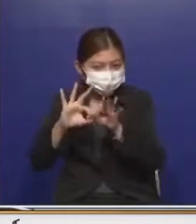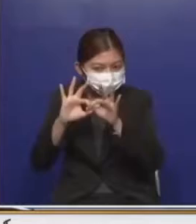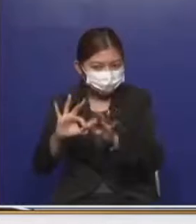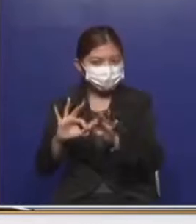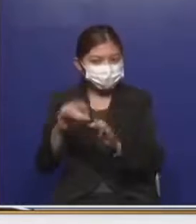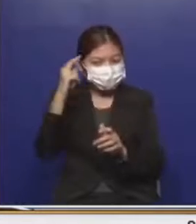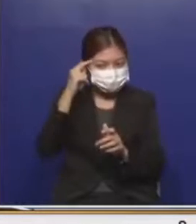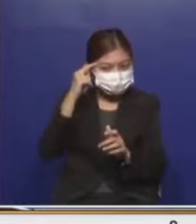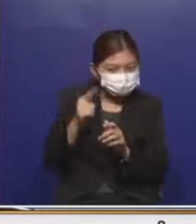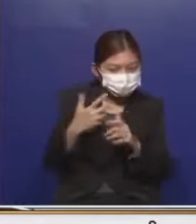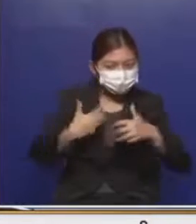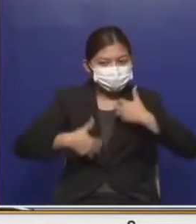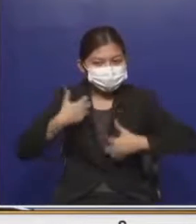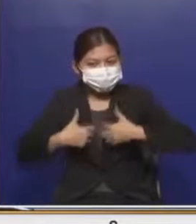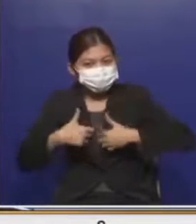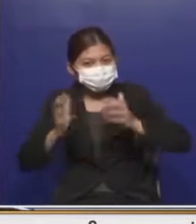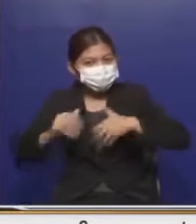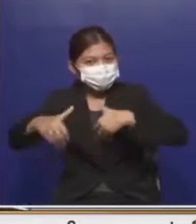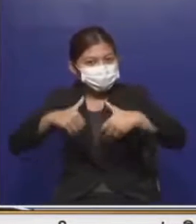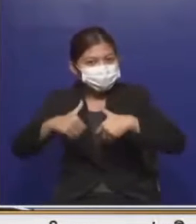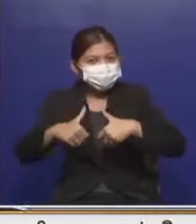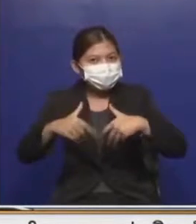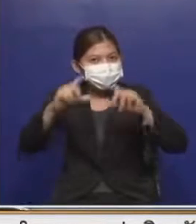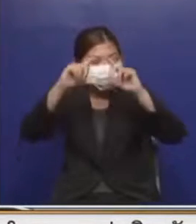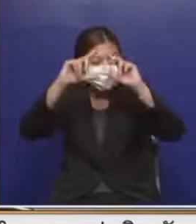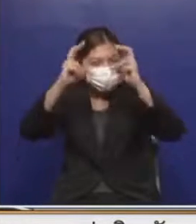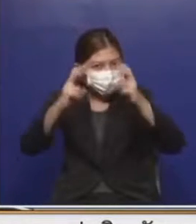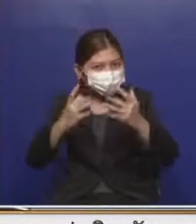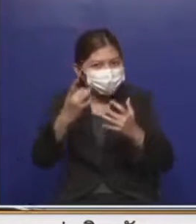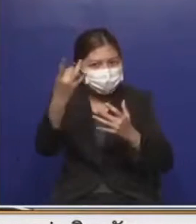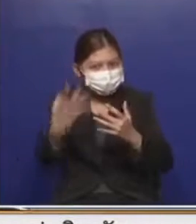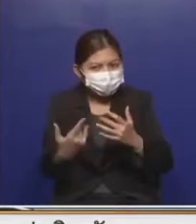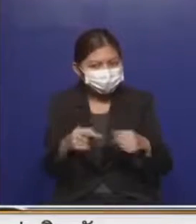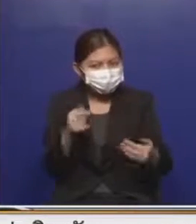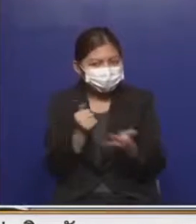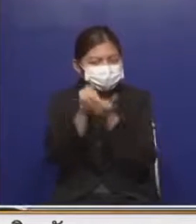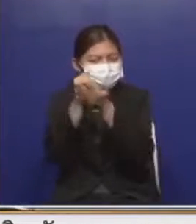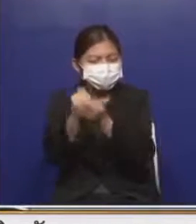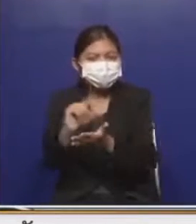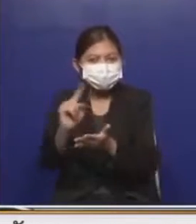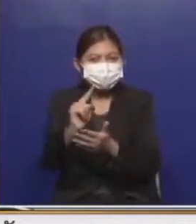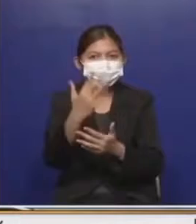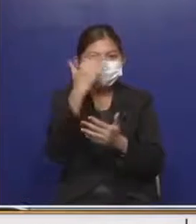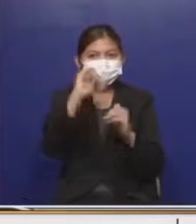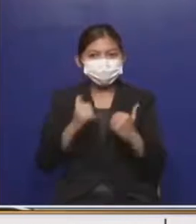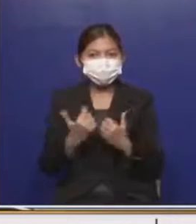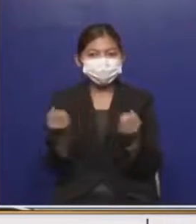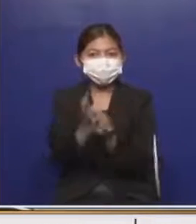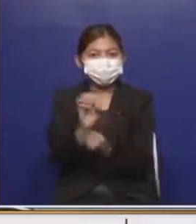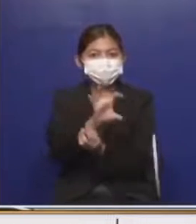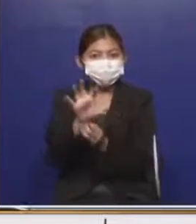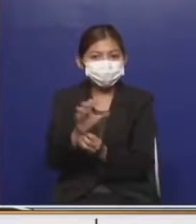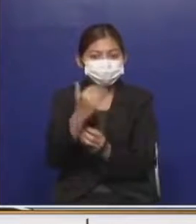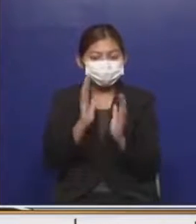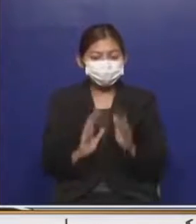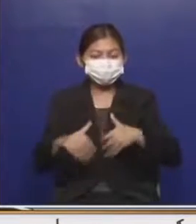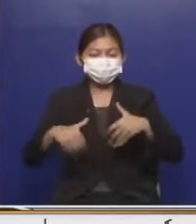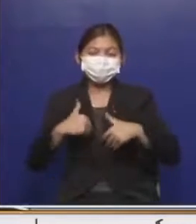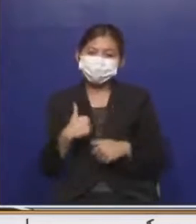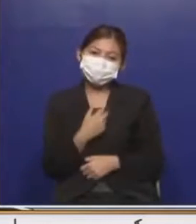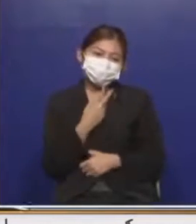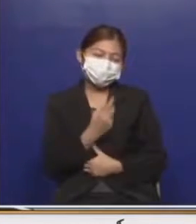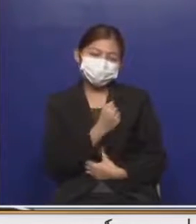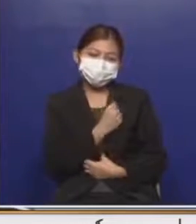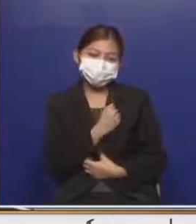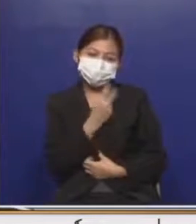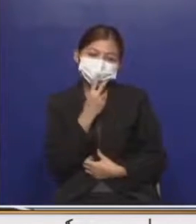พยายามทำให้การใช้จ่ายสอดรบกับสถานการการแพรระบิของโลกประชาชนเขาทนเห็นงบที่ไล้การ